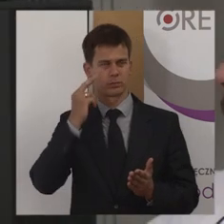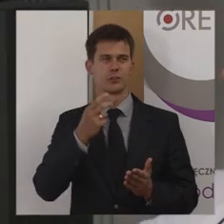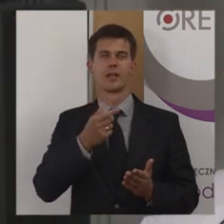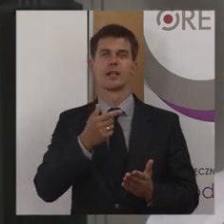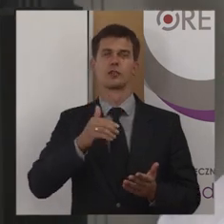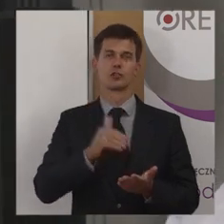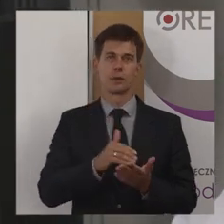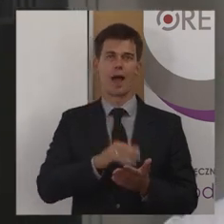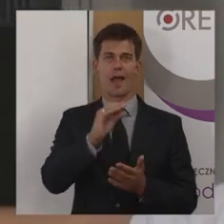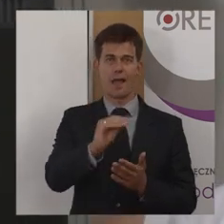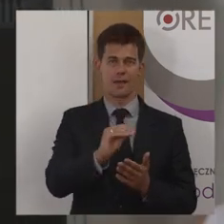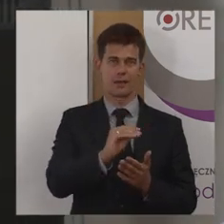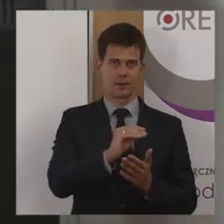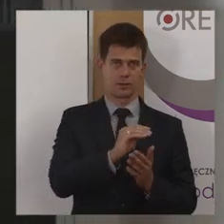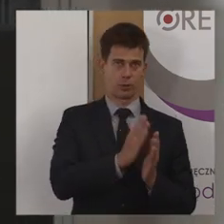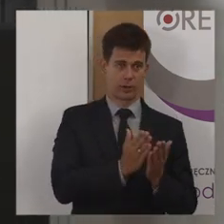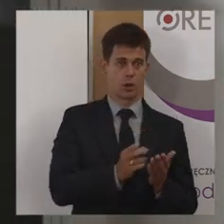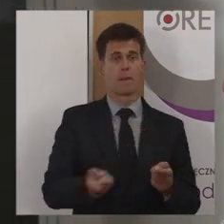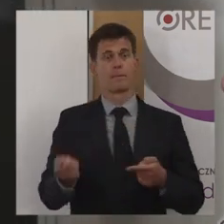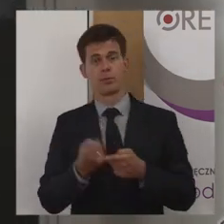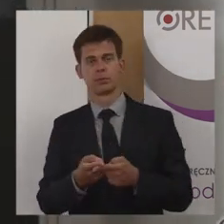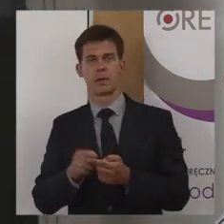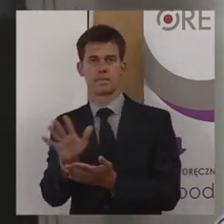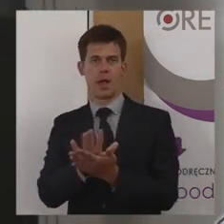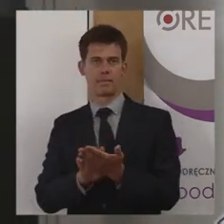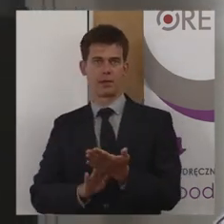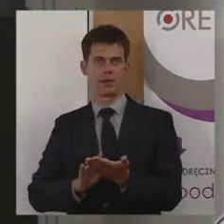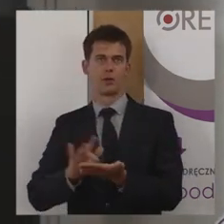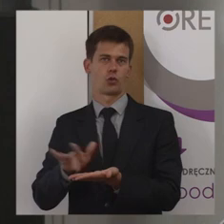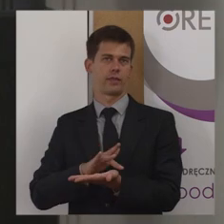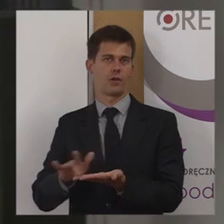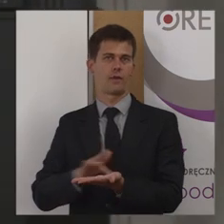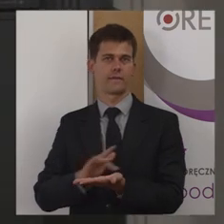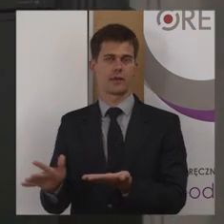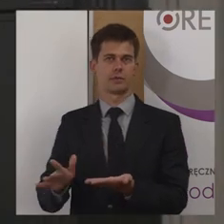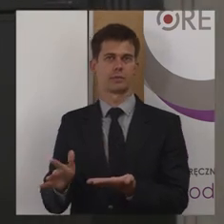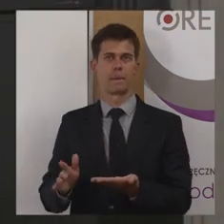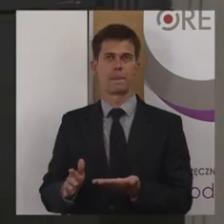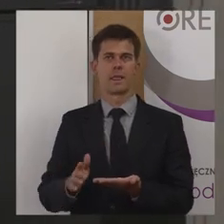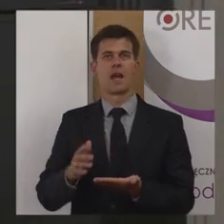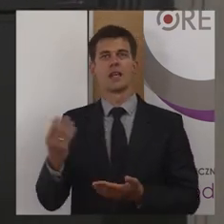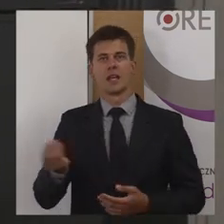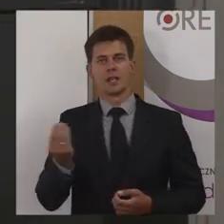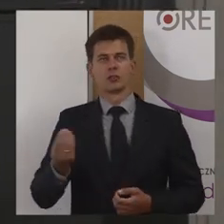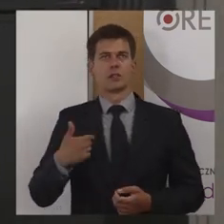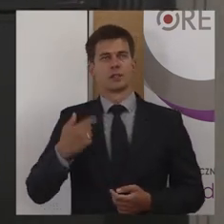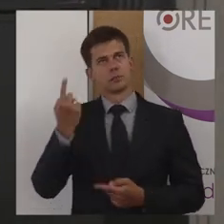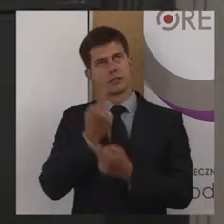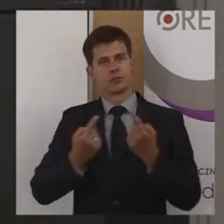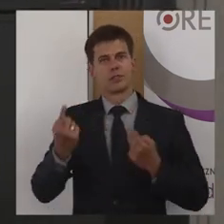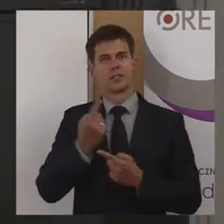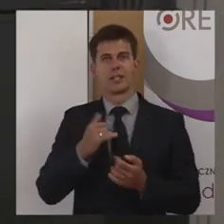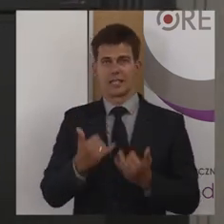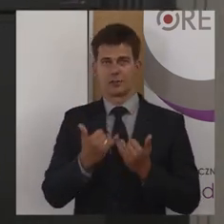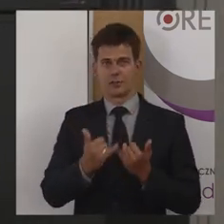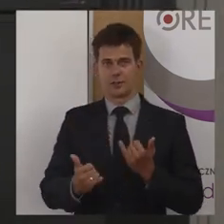e-podręcznik w ogóle nie wyklucza tych map na przykład dotykowych dla dzieci niewidomych, to jest jasne. Tylko mnie tylko jeżeli